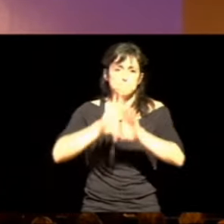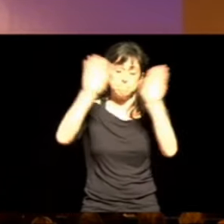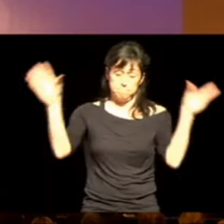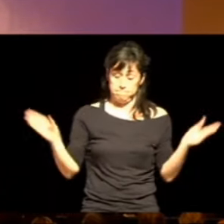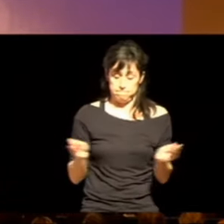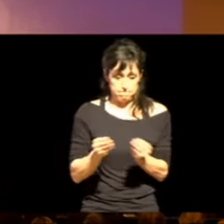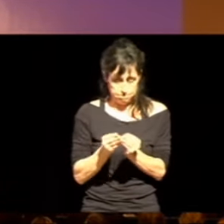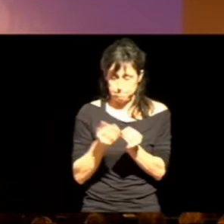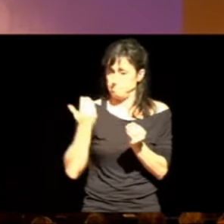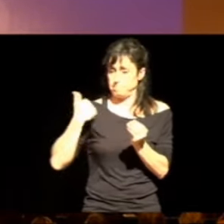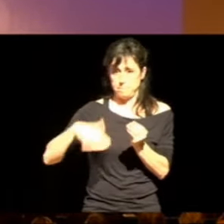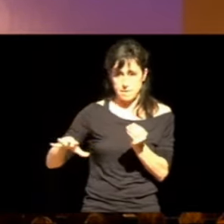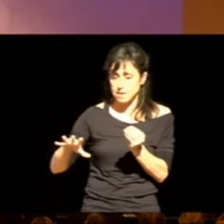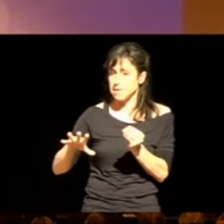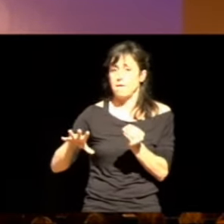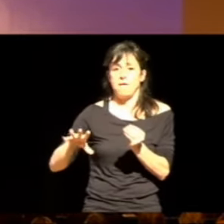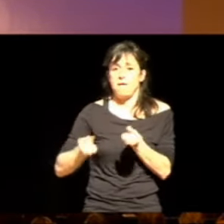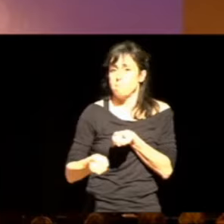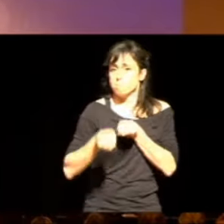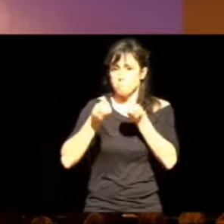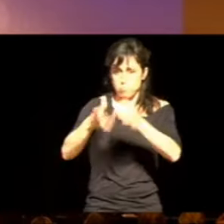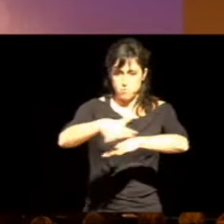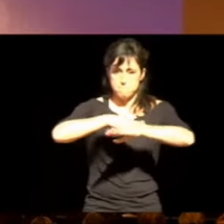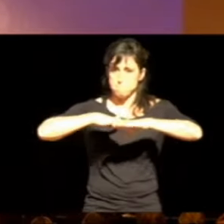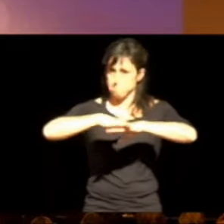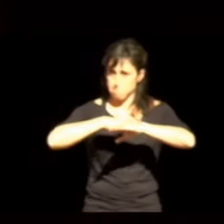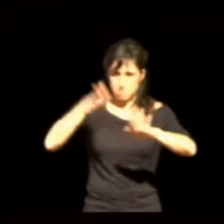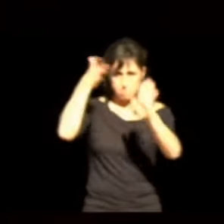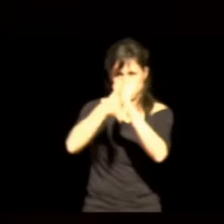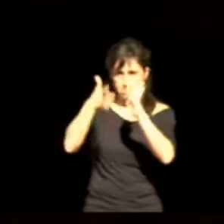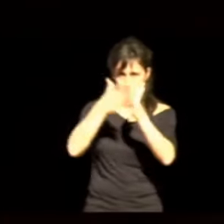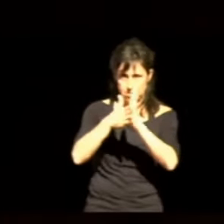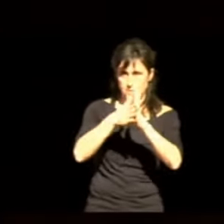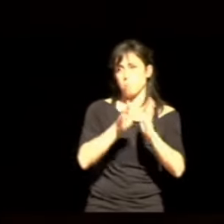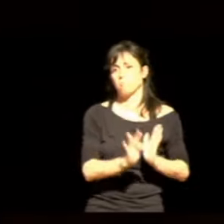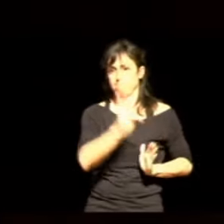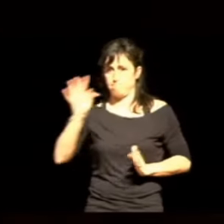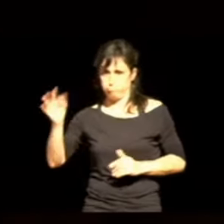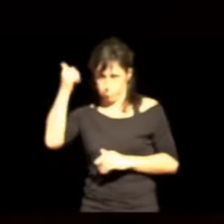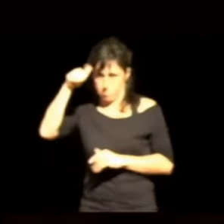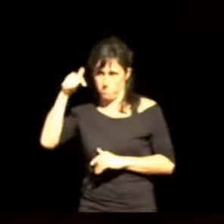orokorri emanda, Alfonsori emango diot hitza beraia tresnan bete-betean sartzeko.